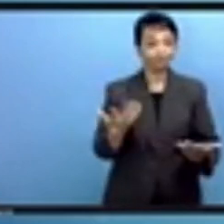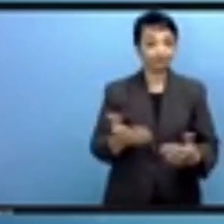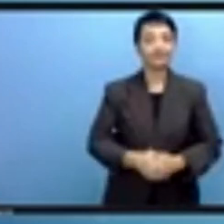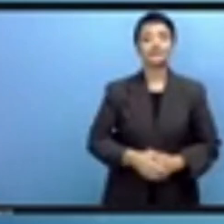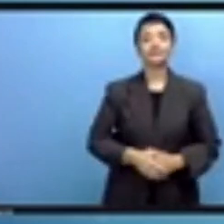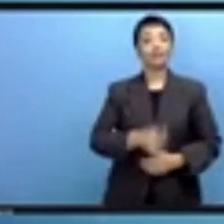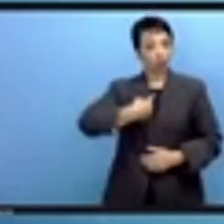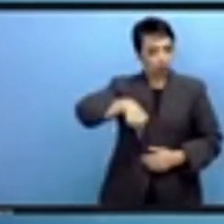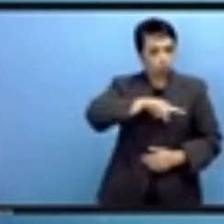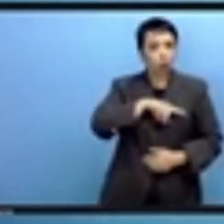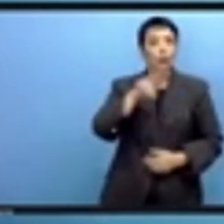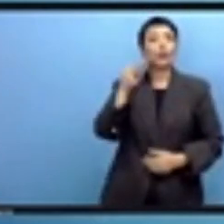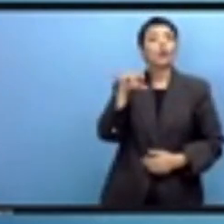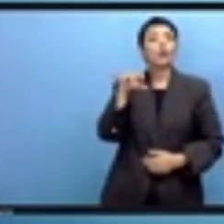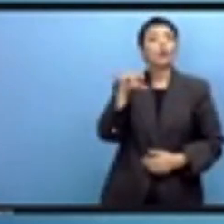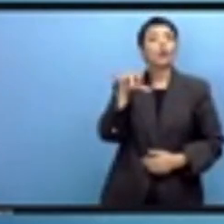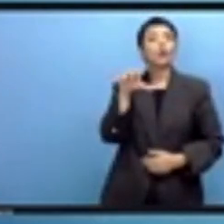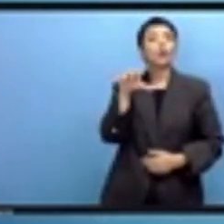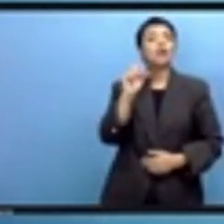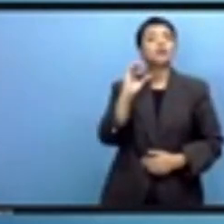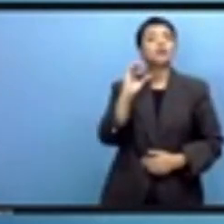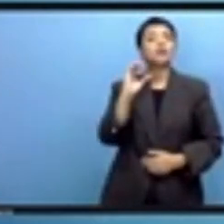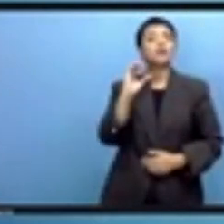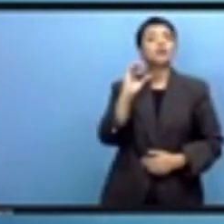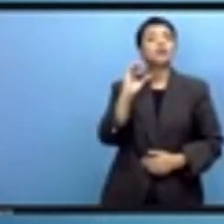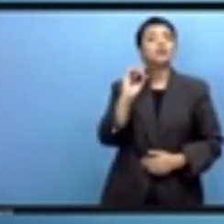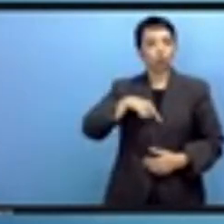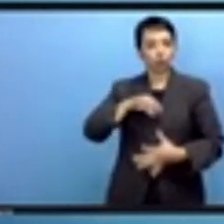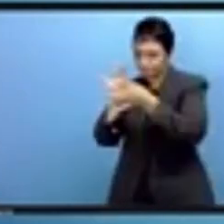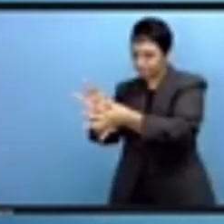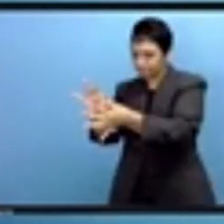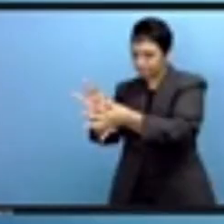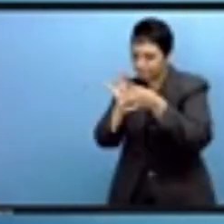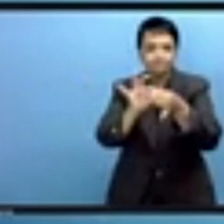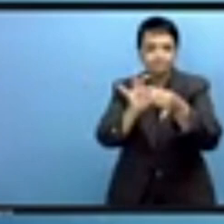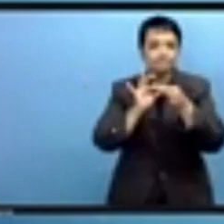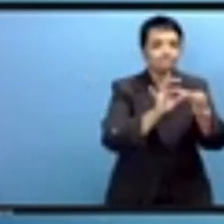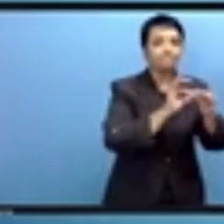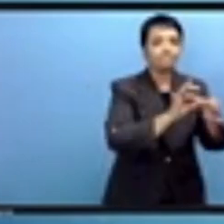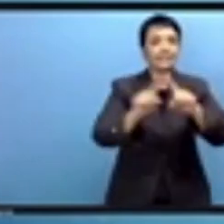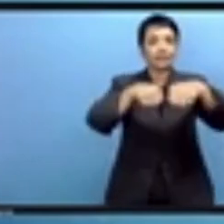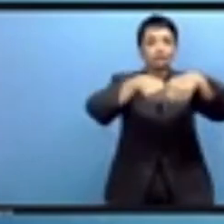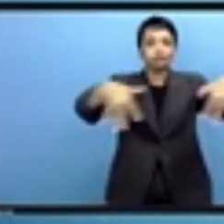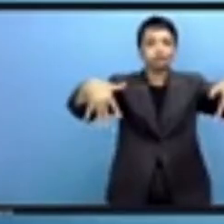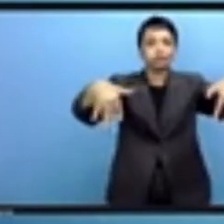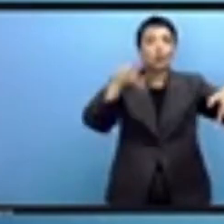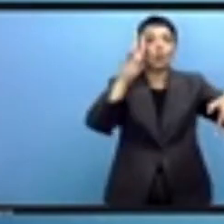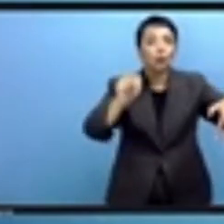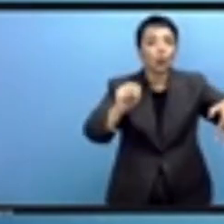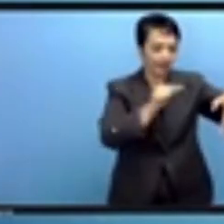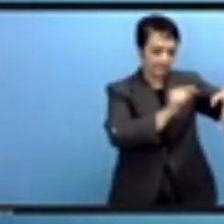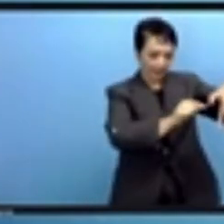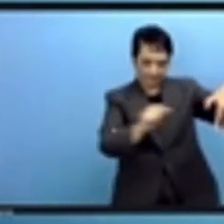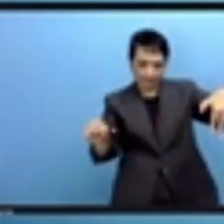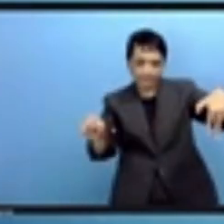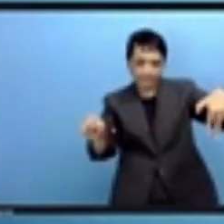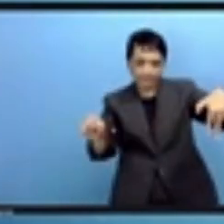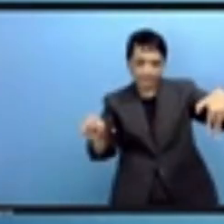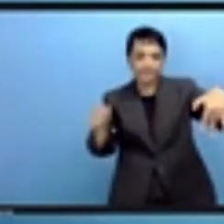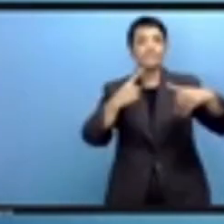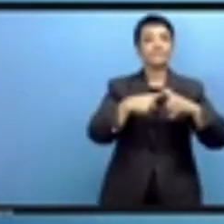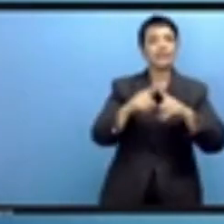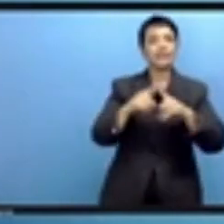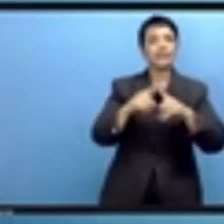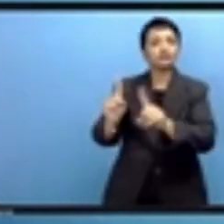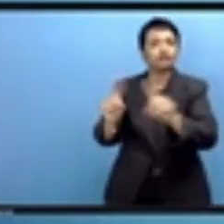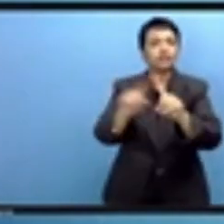够接受的这样一个模型。那么然后呢，我想说教科文组织将会和其他的联合国的大家庭